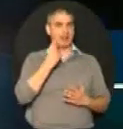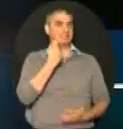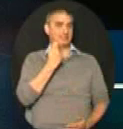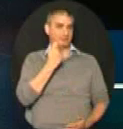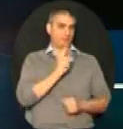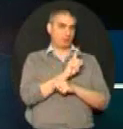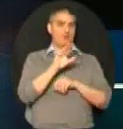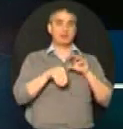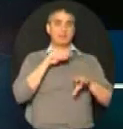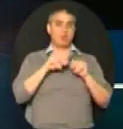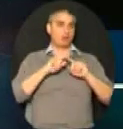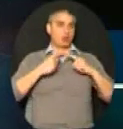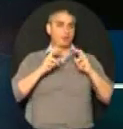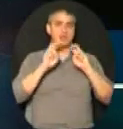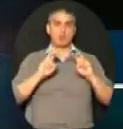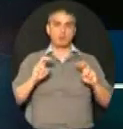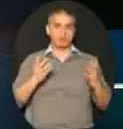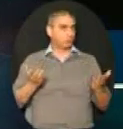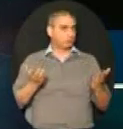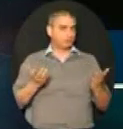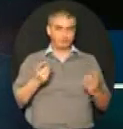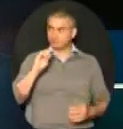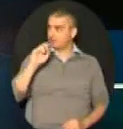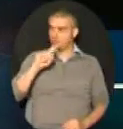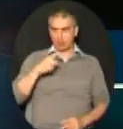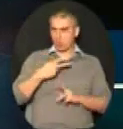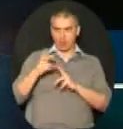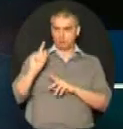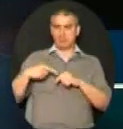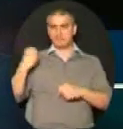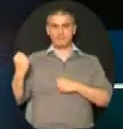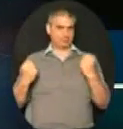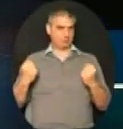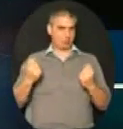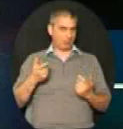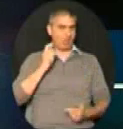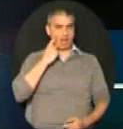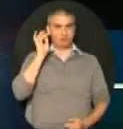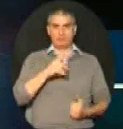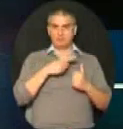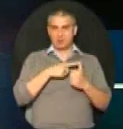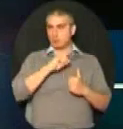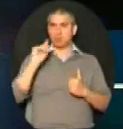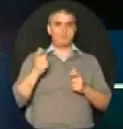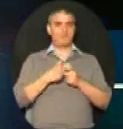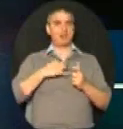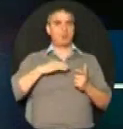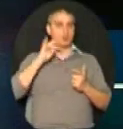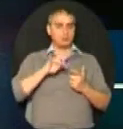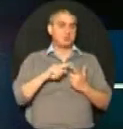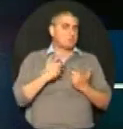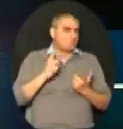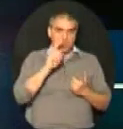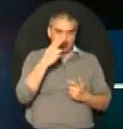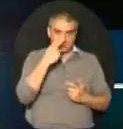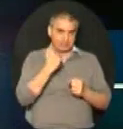כספים בתקופת בחירות לכל מיני עמותות. ומיקי זוהר, זה לא רק עניין של ימין שמאל, איילת שקד מתנגדת, כולנו מתנגדים. אולי מה